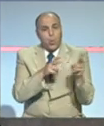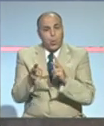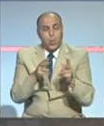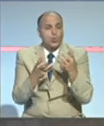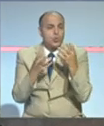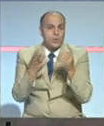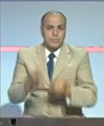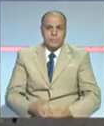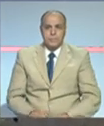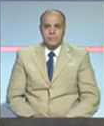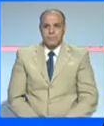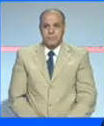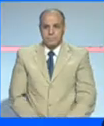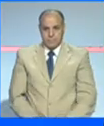الشيلي